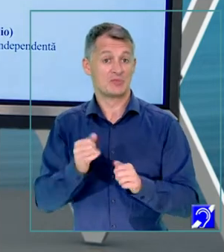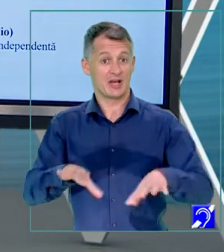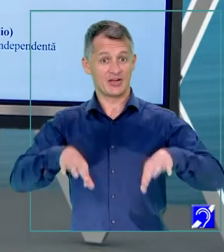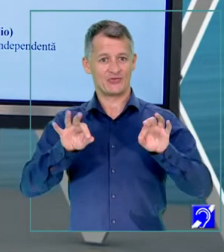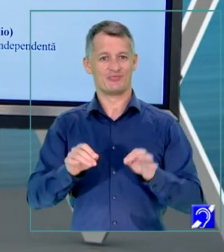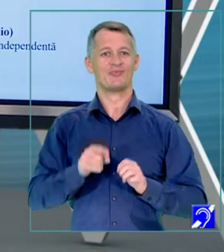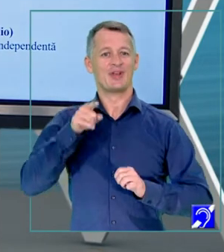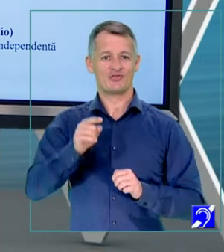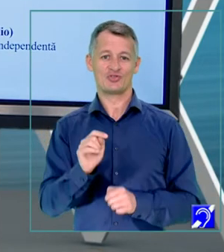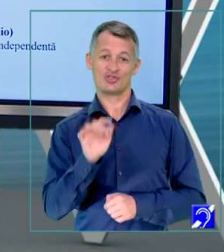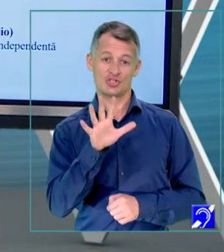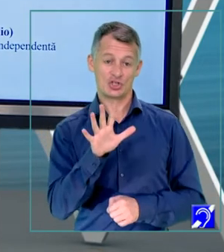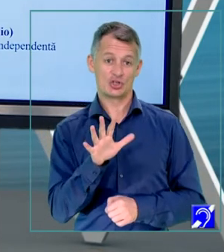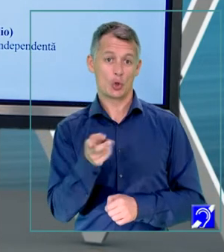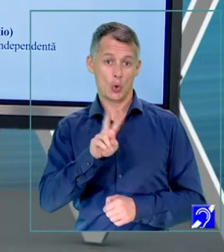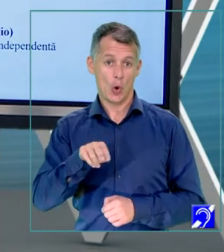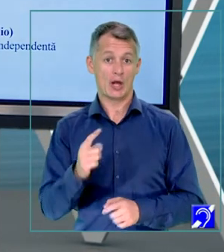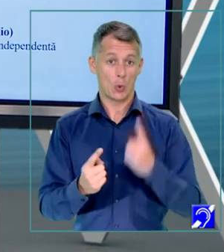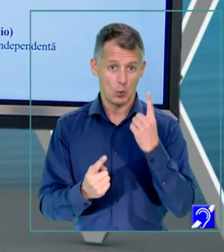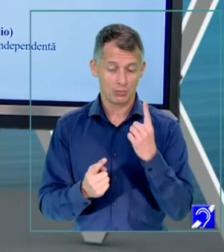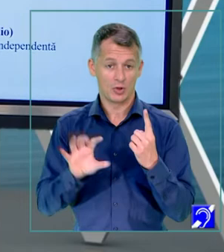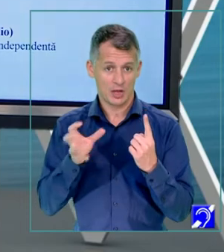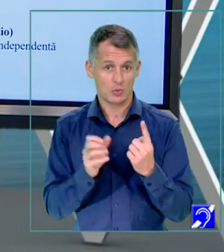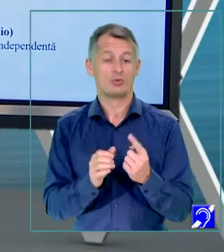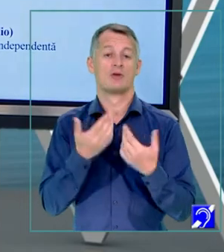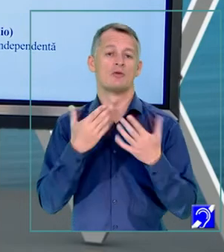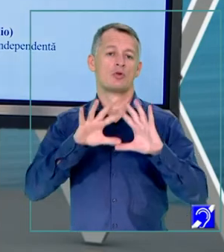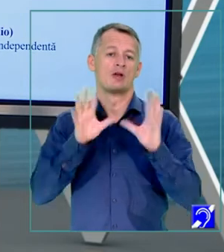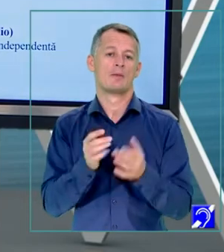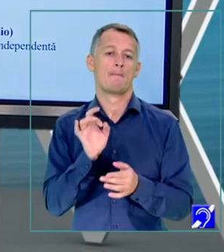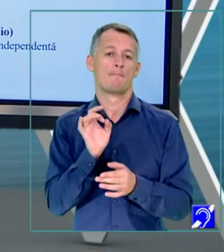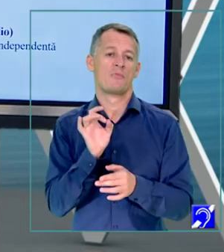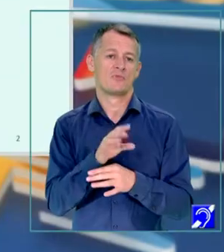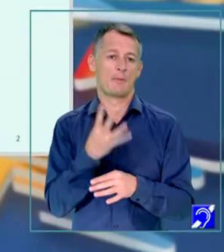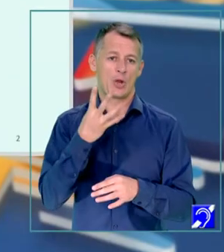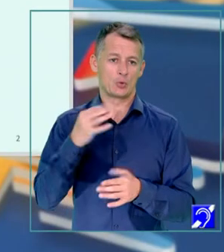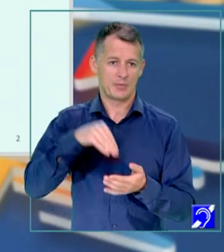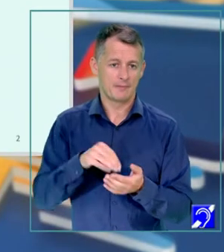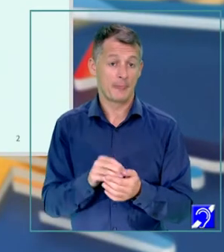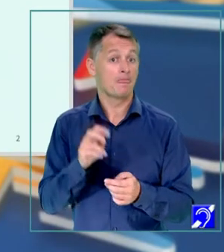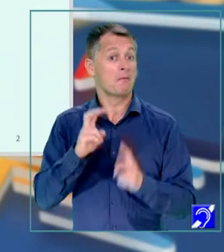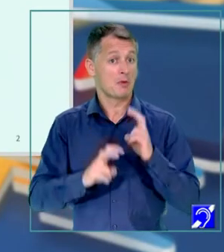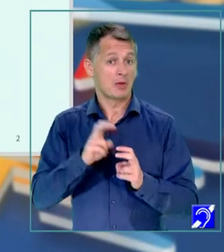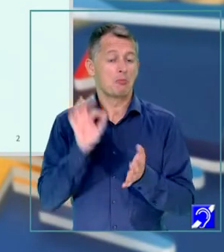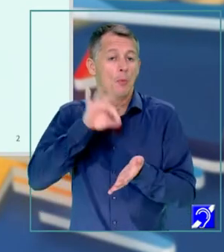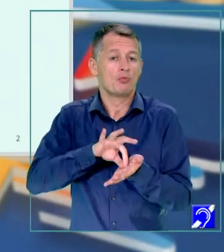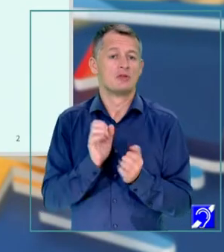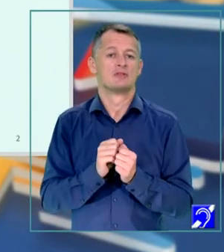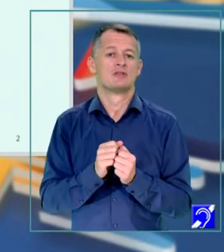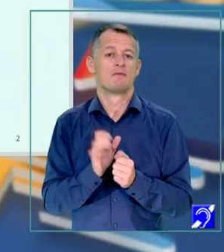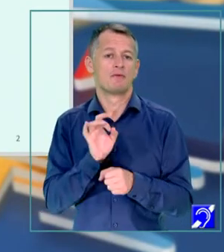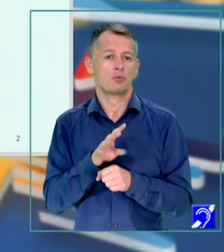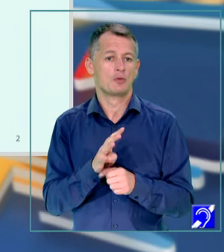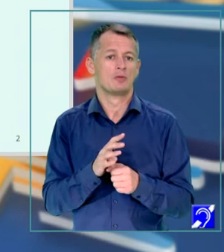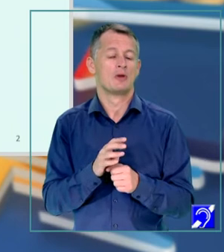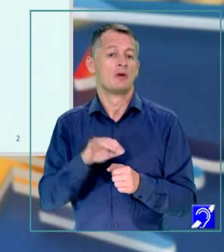la 5 dolari piesa va fi vândut de 4.000 de radio ori pe lună fabricantul își propune să crească prețul radio lor și estimează că